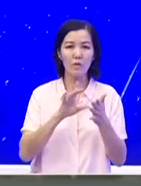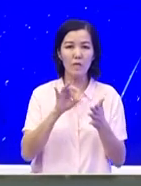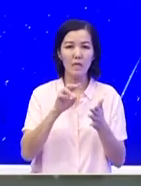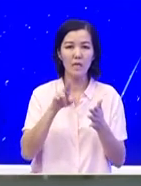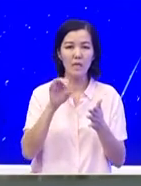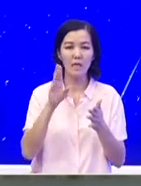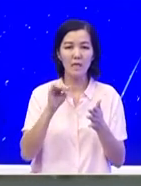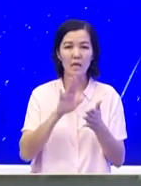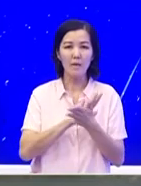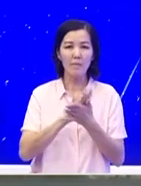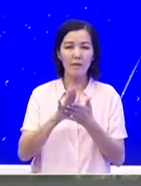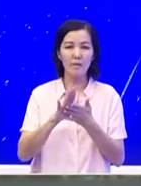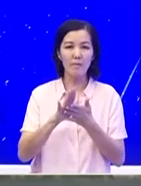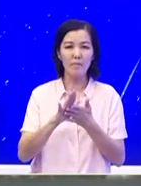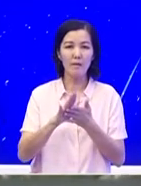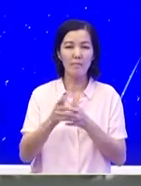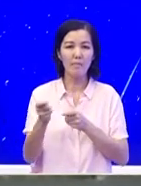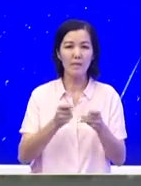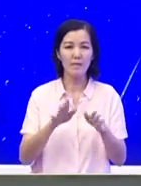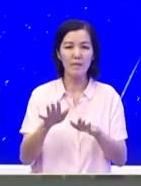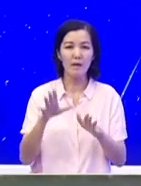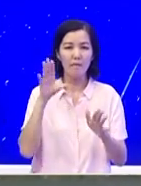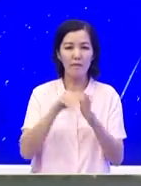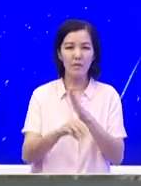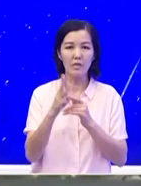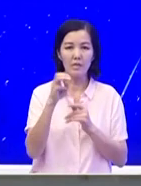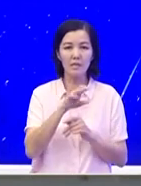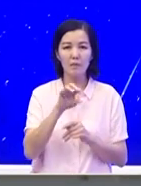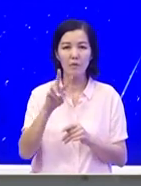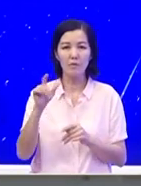за чистоту подключились местные предприниматели и вложили в дело 300